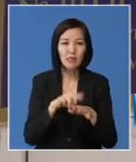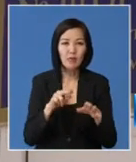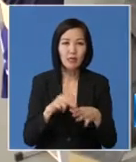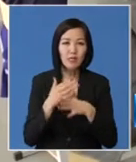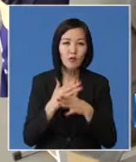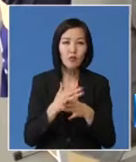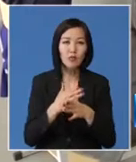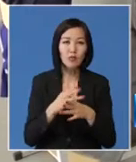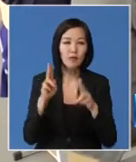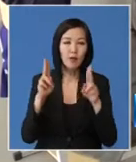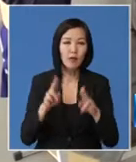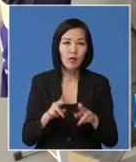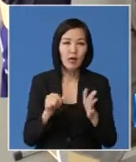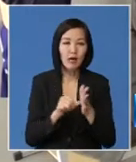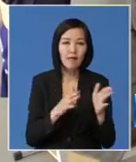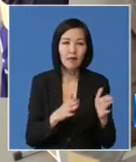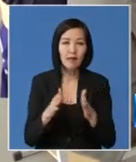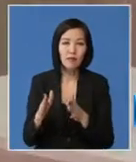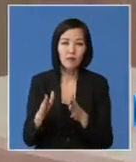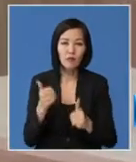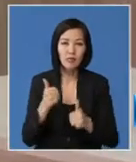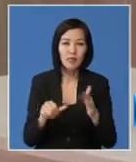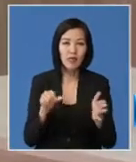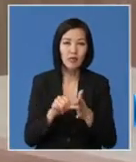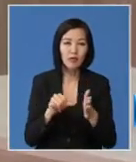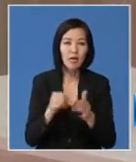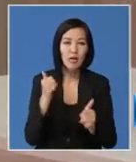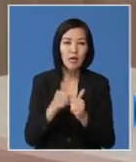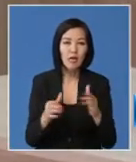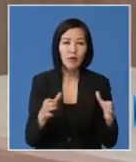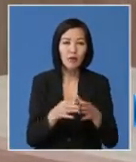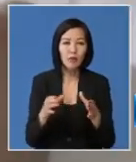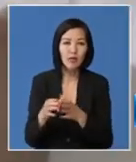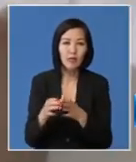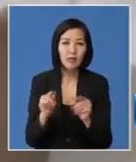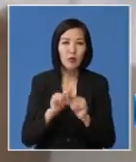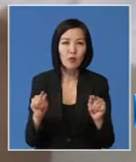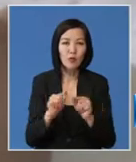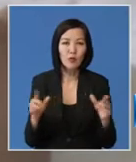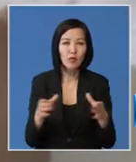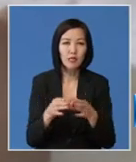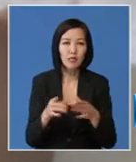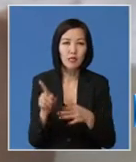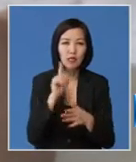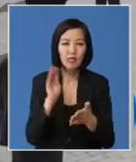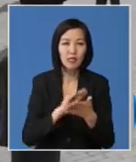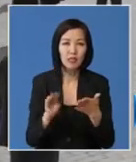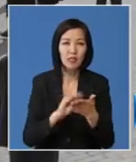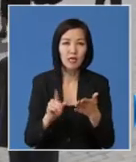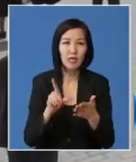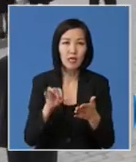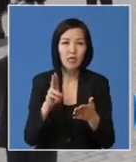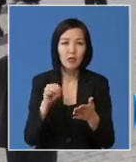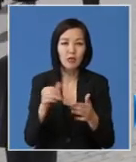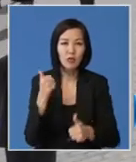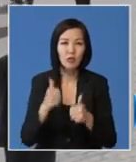байқау шартына сай 6 кезең бойынша сынға түсті. Әр топ саптық дайындық үгіт насихат тобы, жас тілші эрудиттер турнирі топ